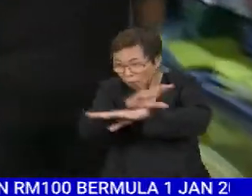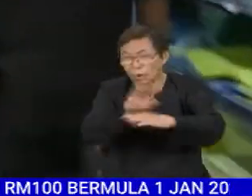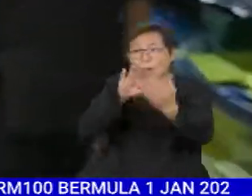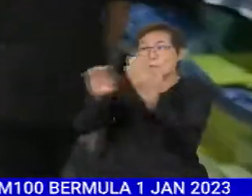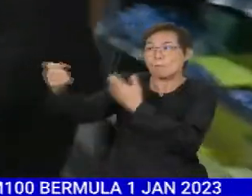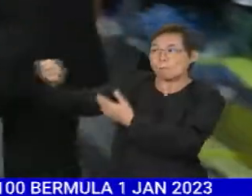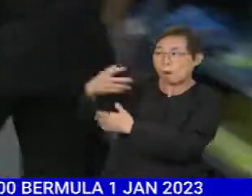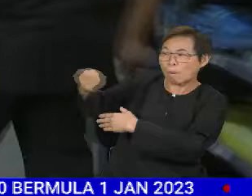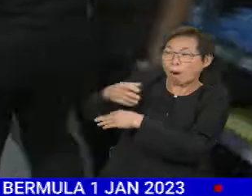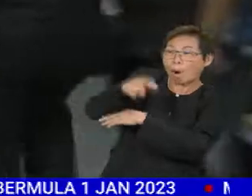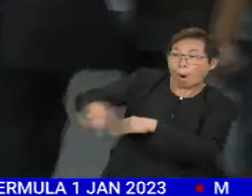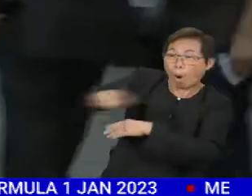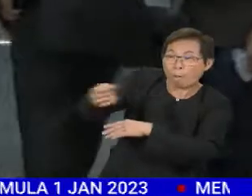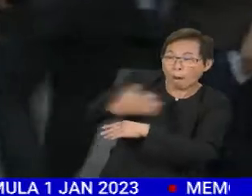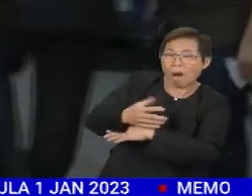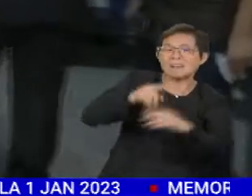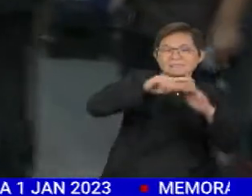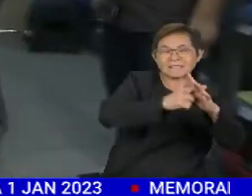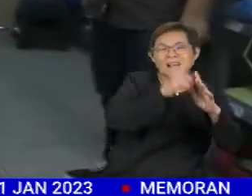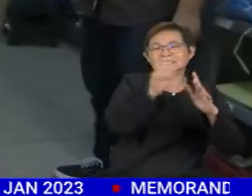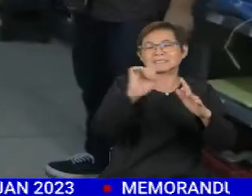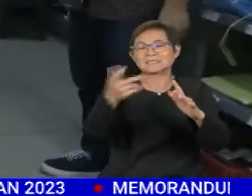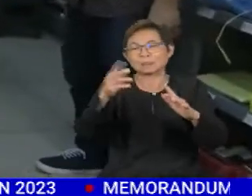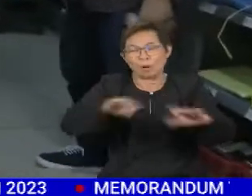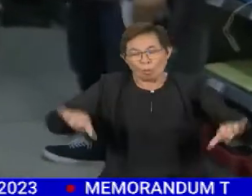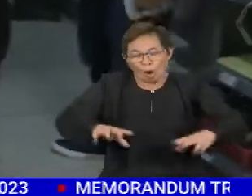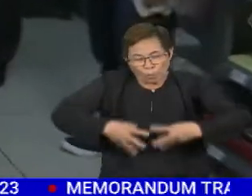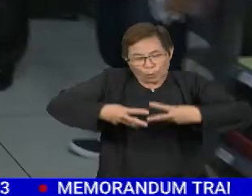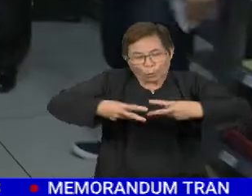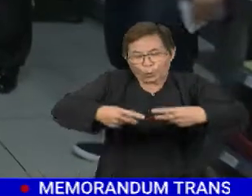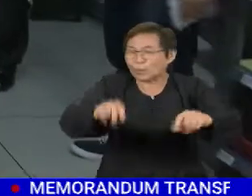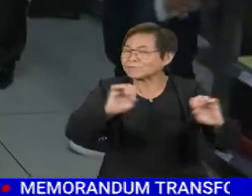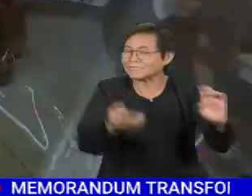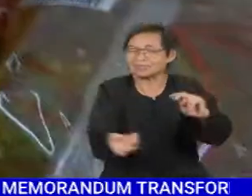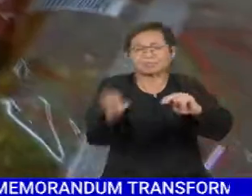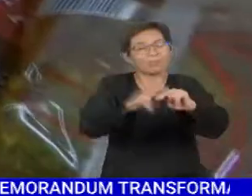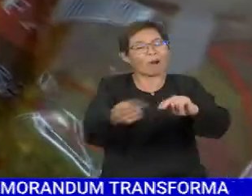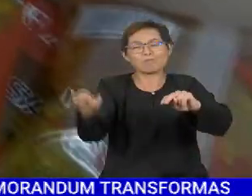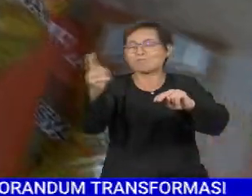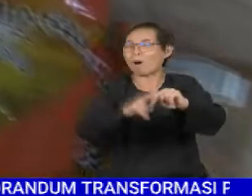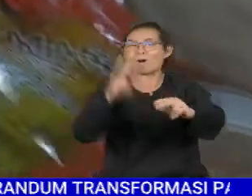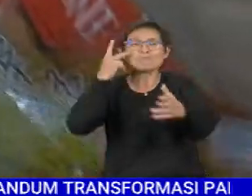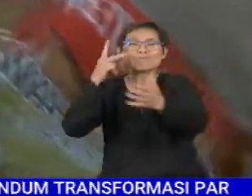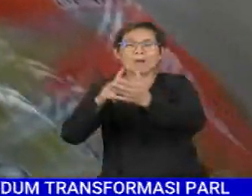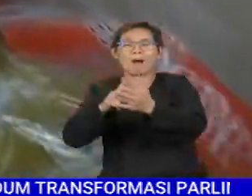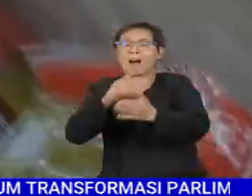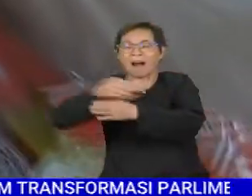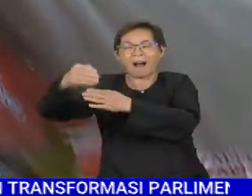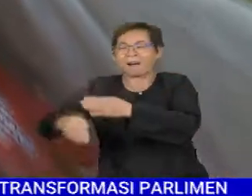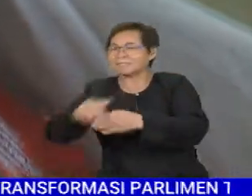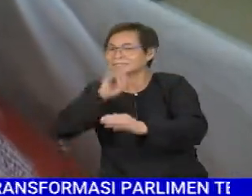balas orang ramai pelaksanaan meski berkenaan berjalan dengan baik dan lancar seperti kenaikan harga di kesan selepas ia